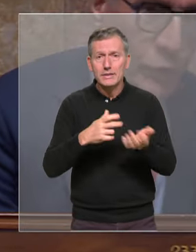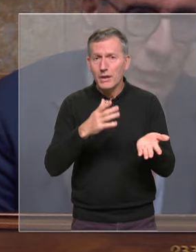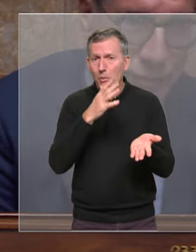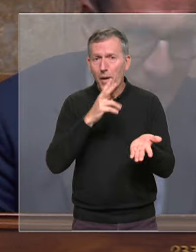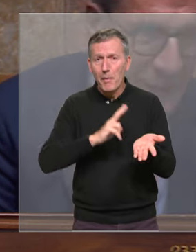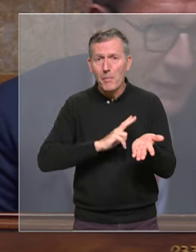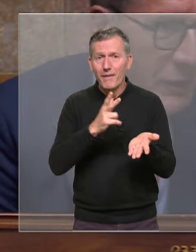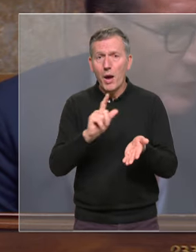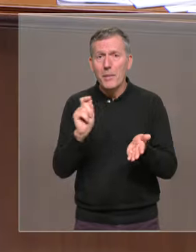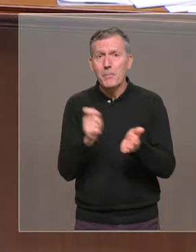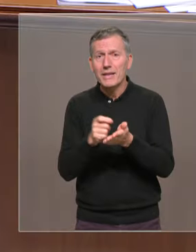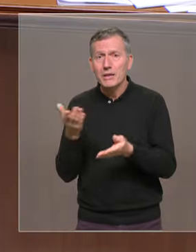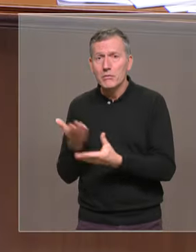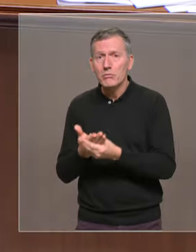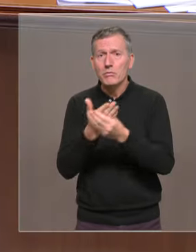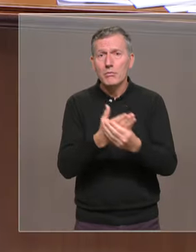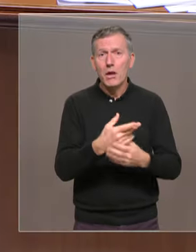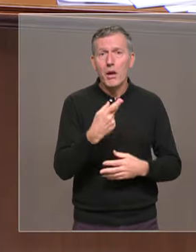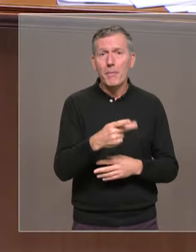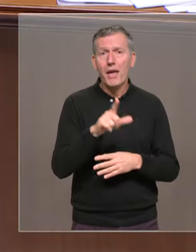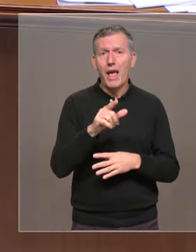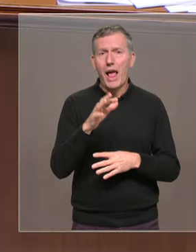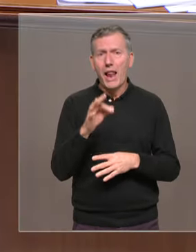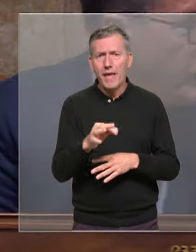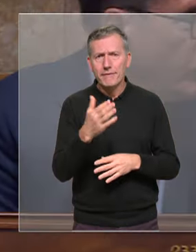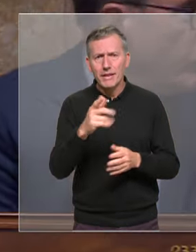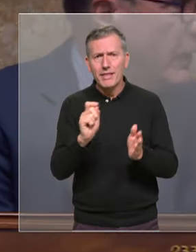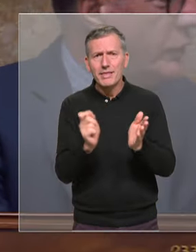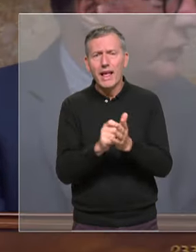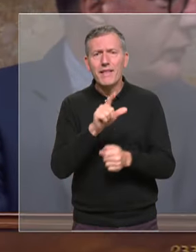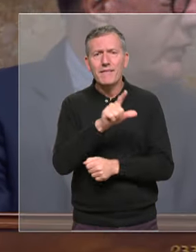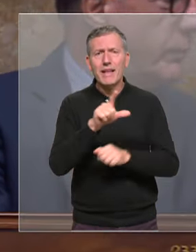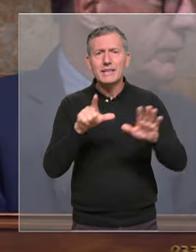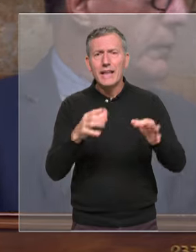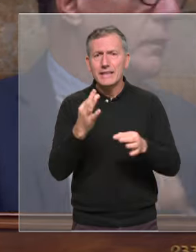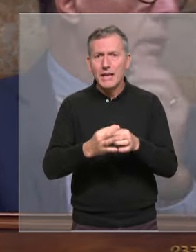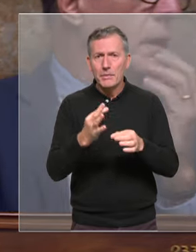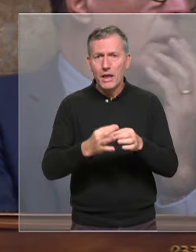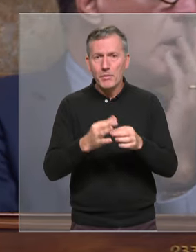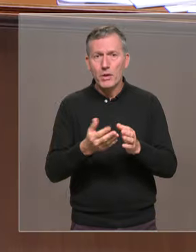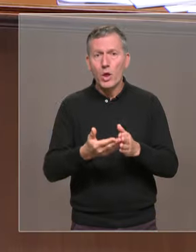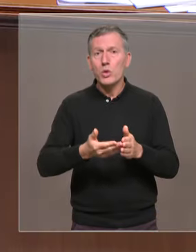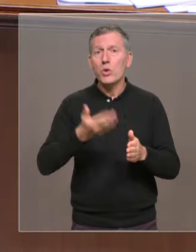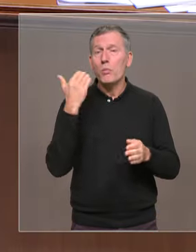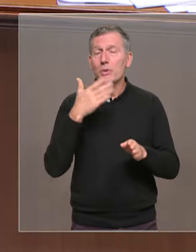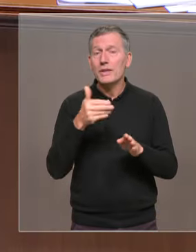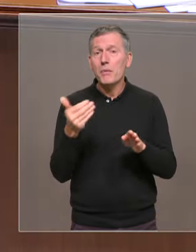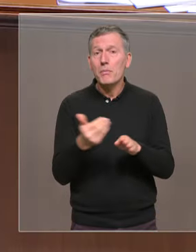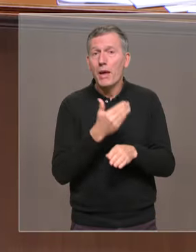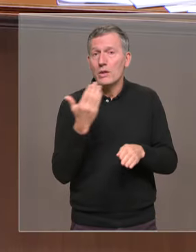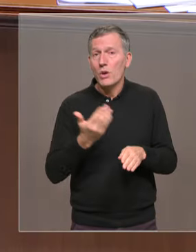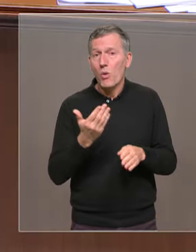au moment du dépôt du projet de loi de finances dont vous connaissez la date, c'était le 27 septembre. Et depuis, que s'est-il passé ? On ne peut pas dire que